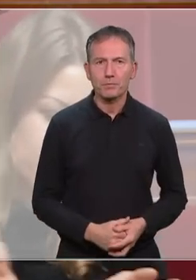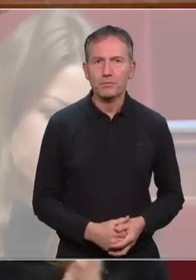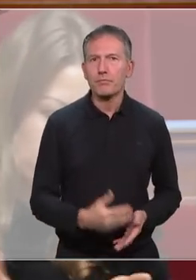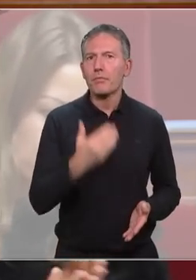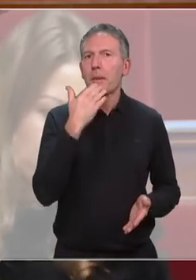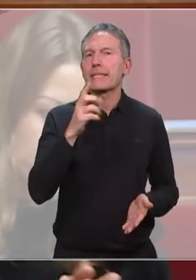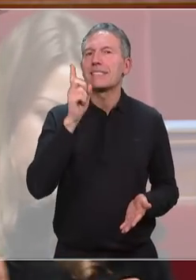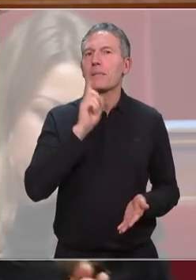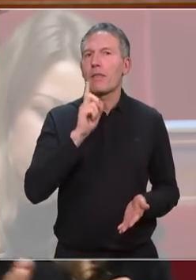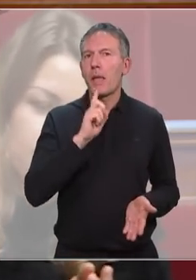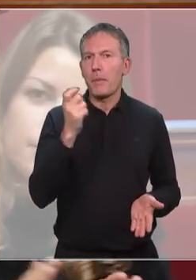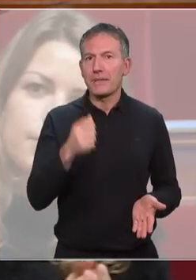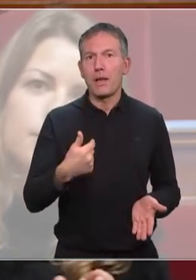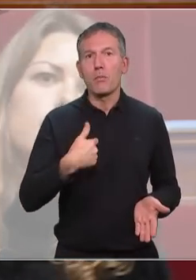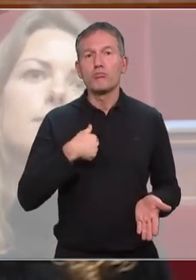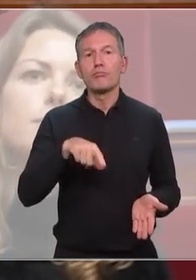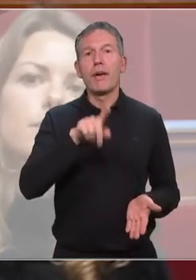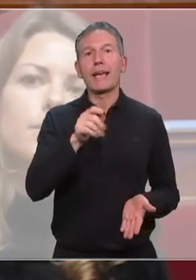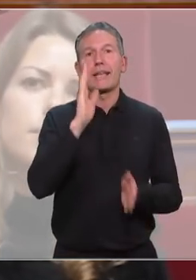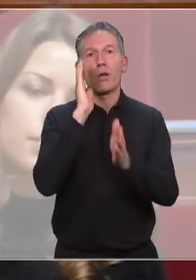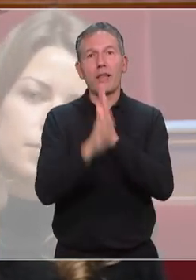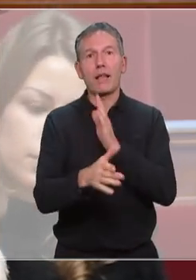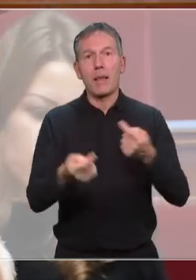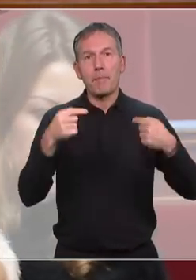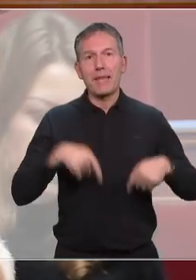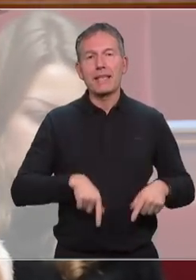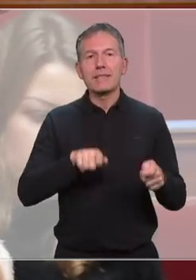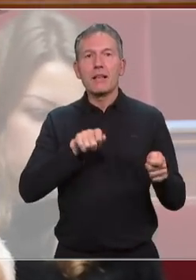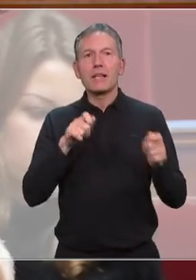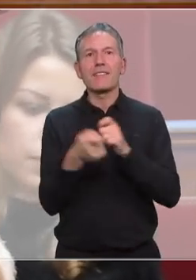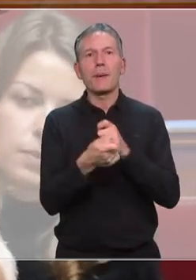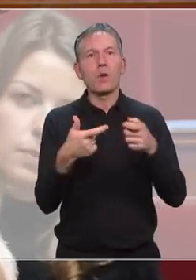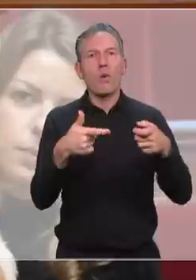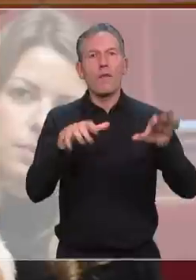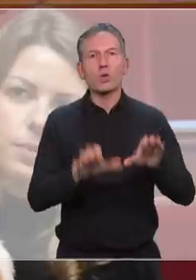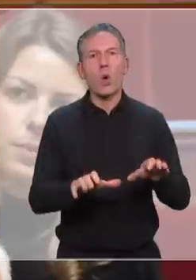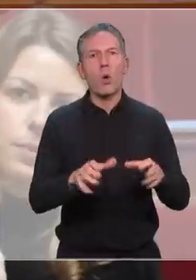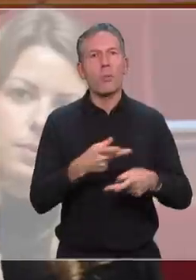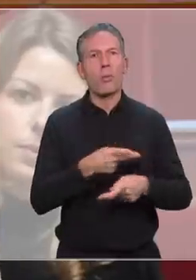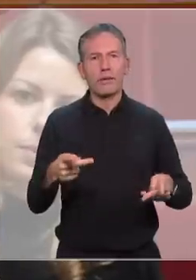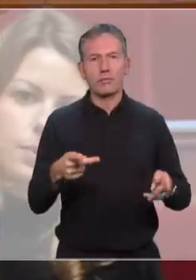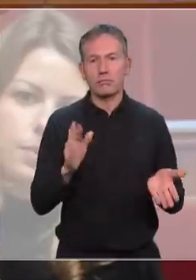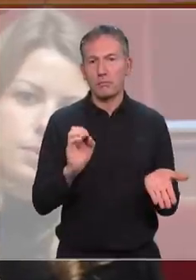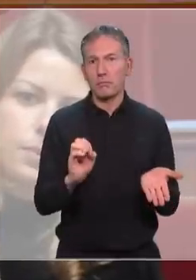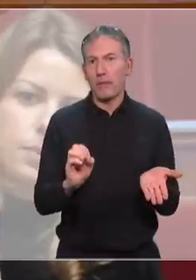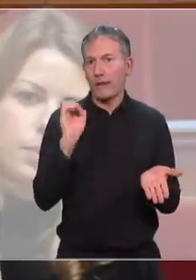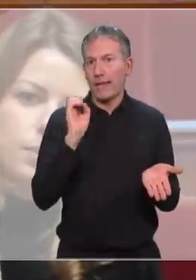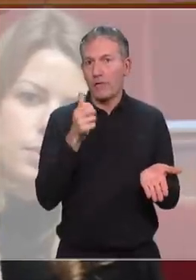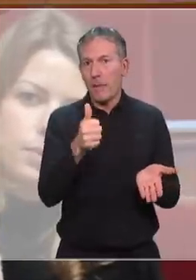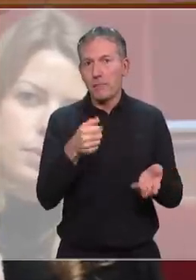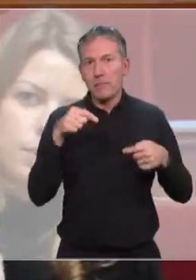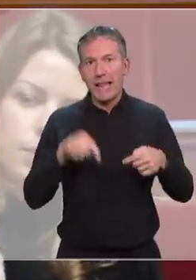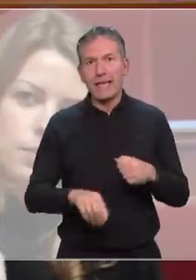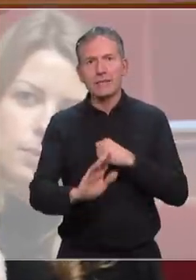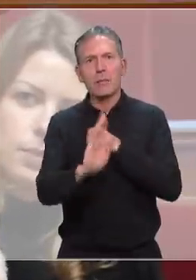Madame la Présidente. Ma question s'adresse au ministre de la Transformation et de la Fonction publique. Monsieur le ministre, mercredi dernier, vous avez présenté